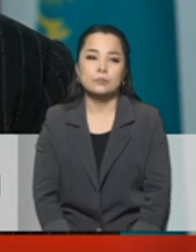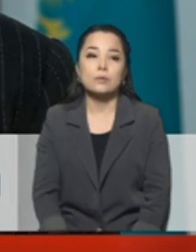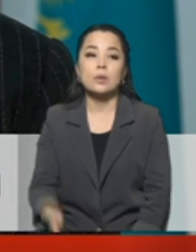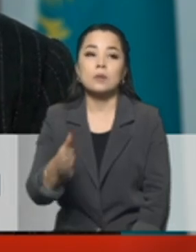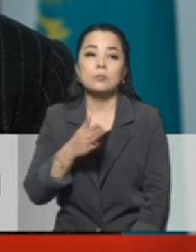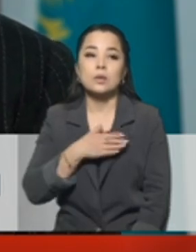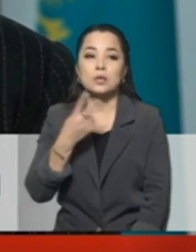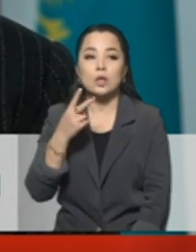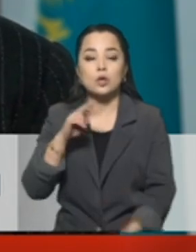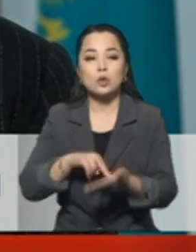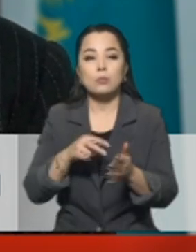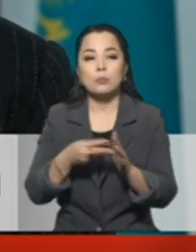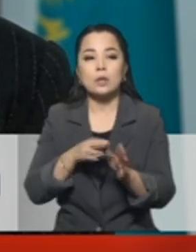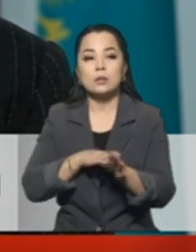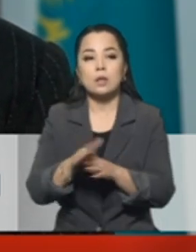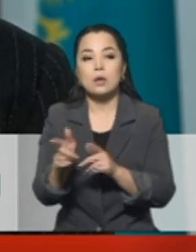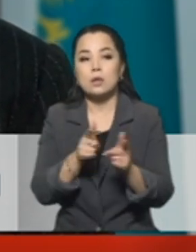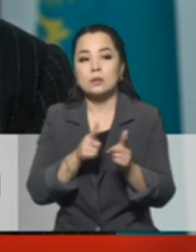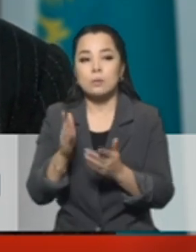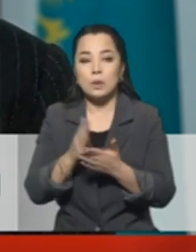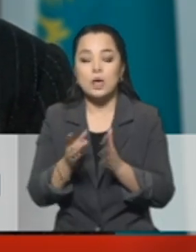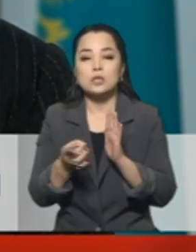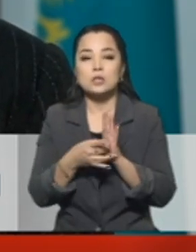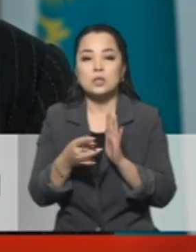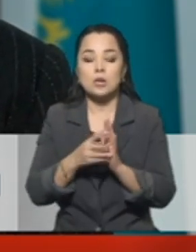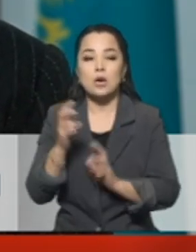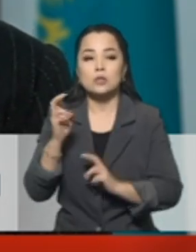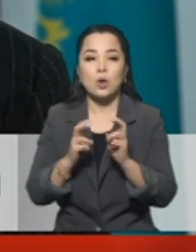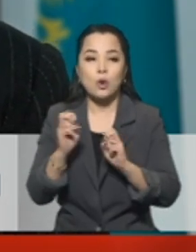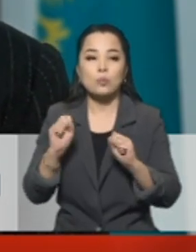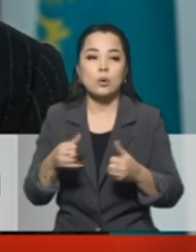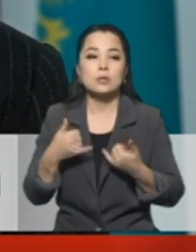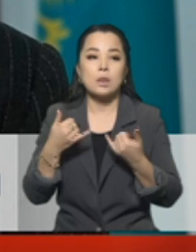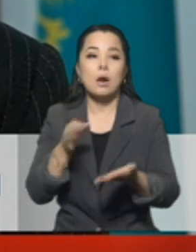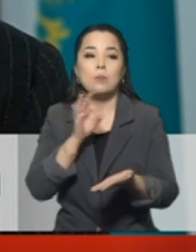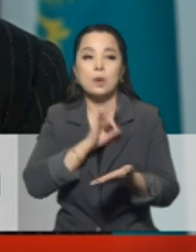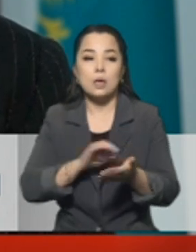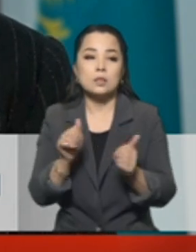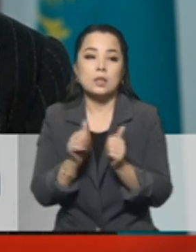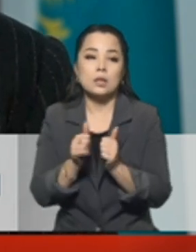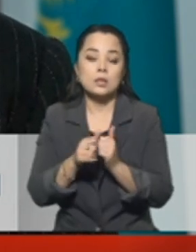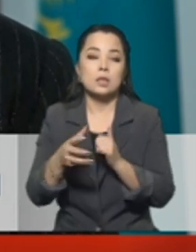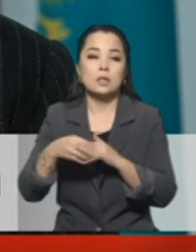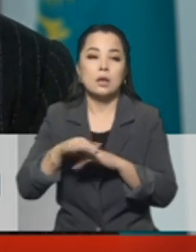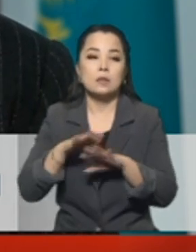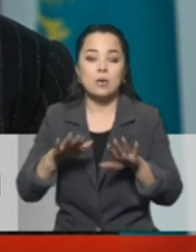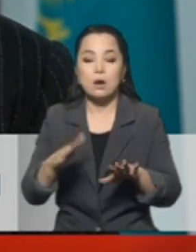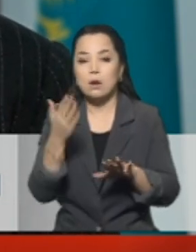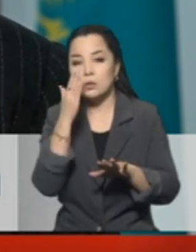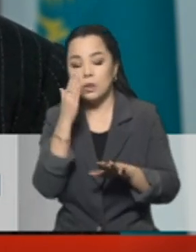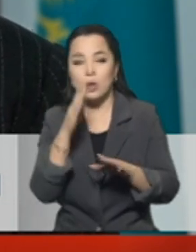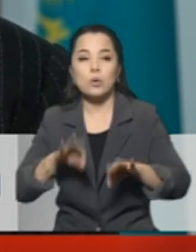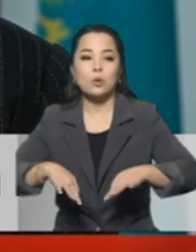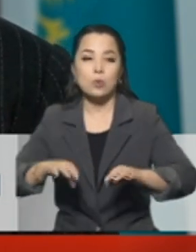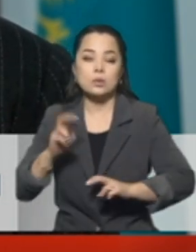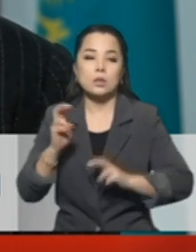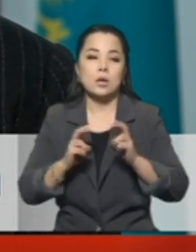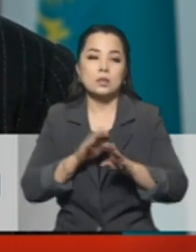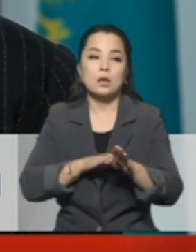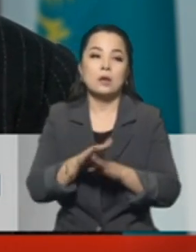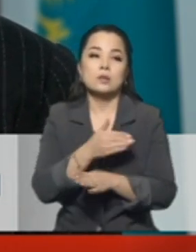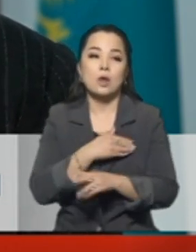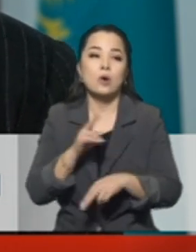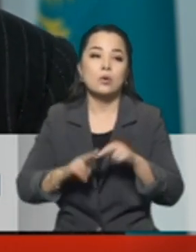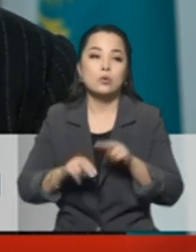Біз екі жобаны жүзеге асыруды көздеп отырмыз. Шыны зауытының мүмкіндігін пайдаланып, жанынан айнамен көлік әйнегі өндірісін ашқымыз келеді. Қазір